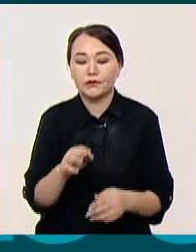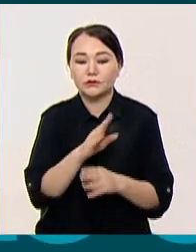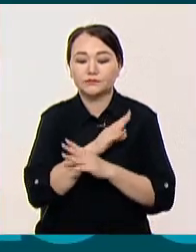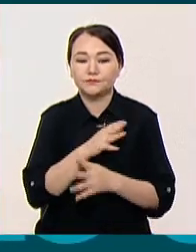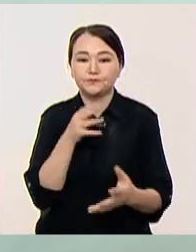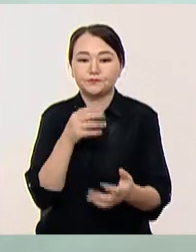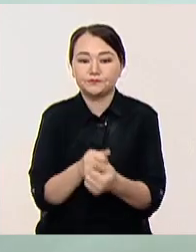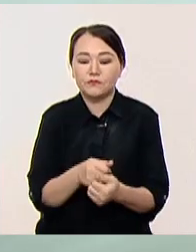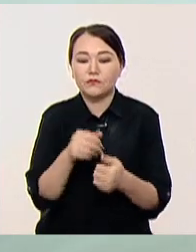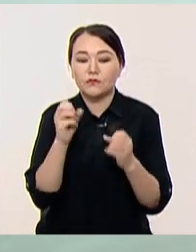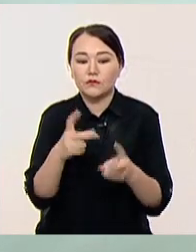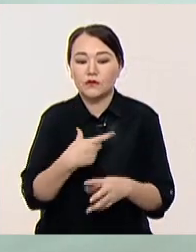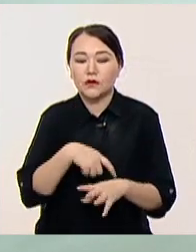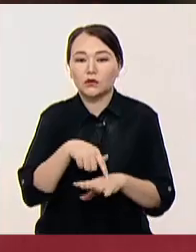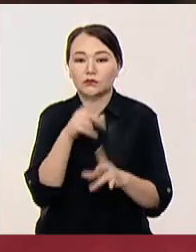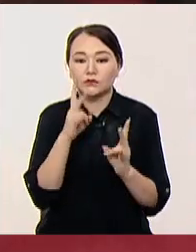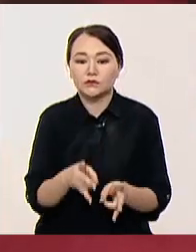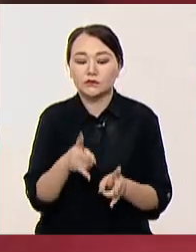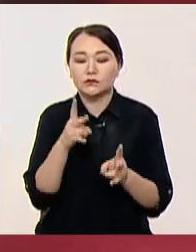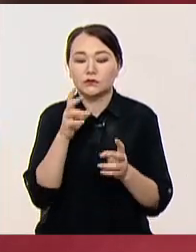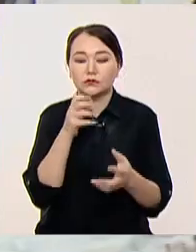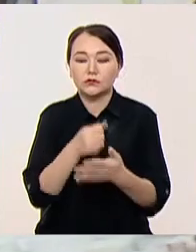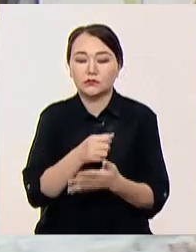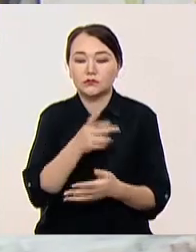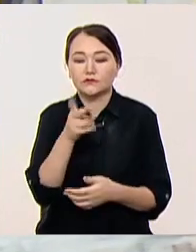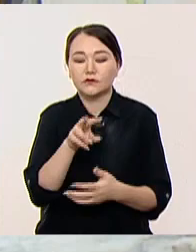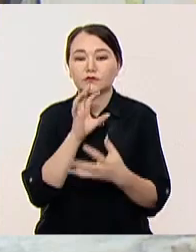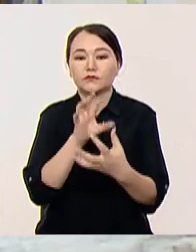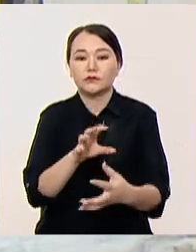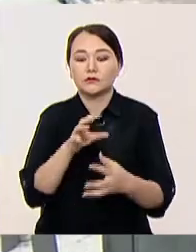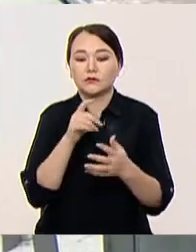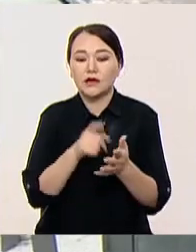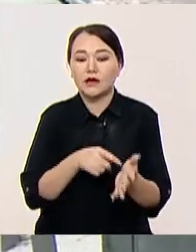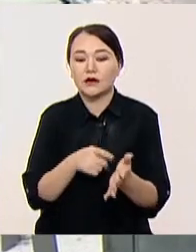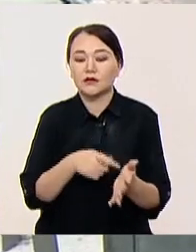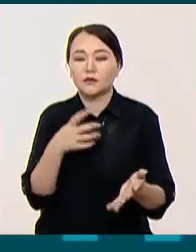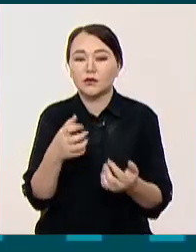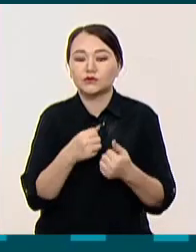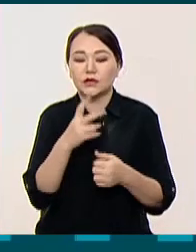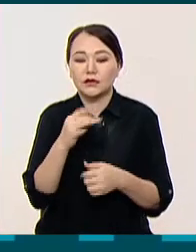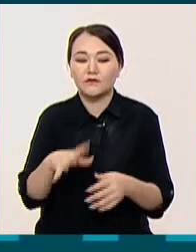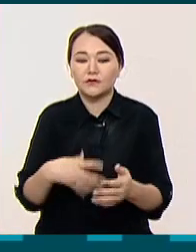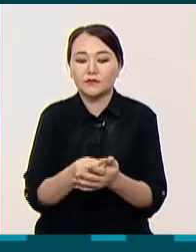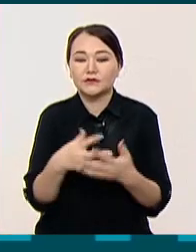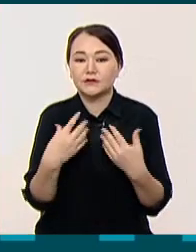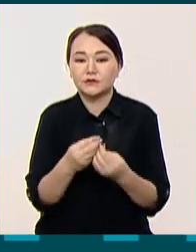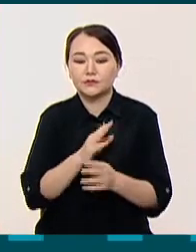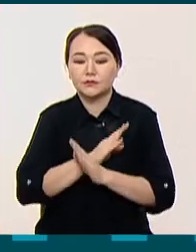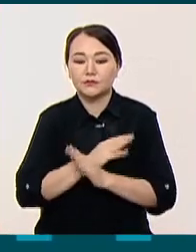Смертельные ДТП. Как чувствуют себя пострадавшие при столкновении двух автобусов в Караганде? Получили ли выплаты семьи